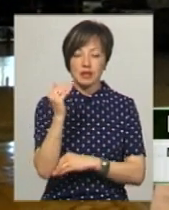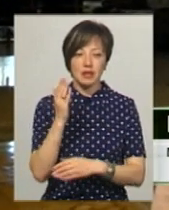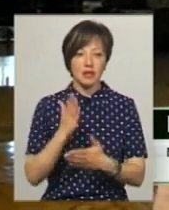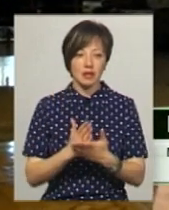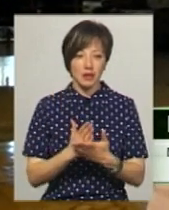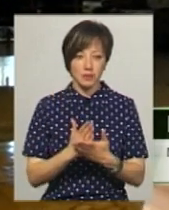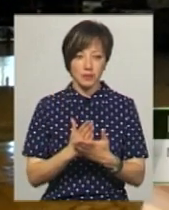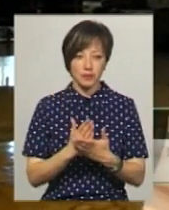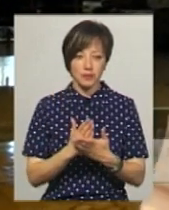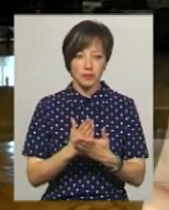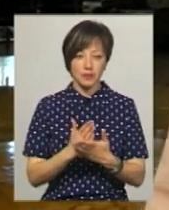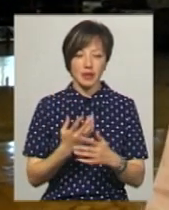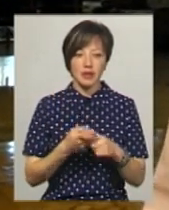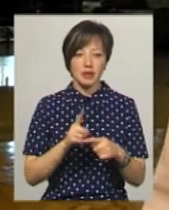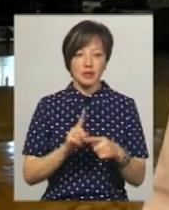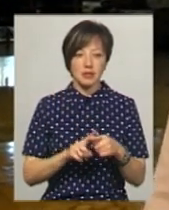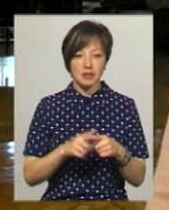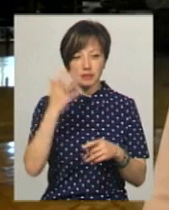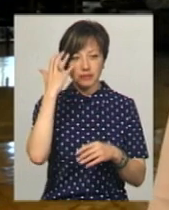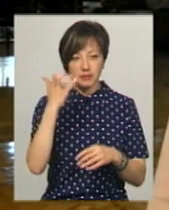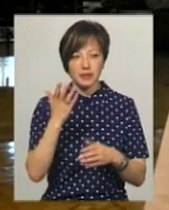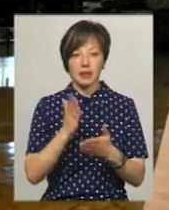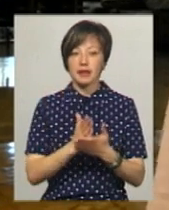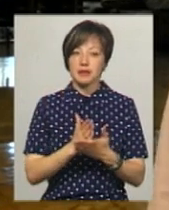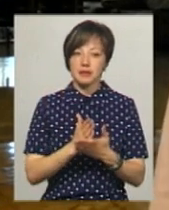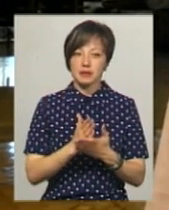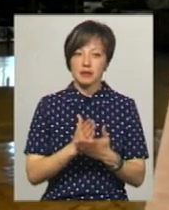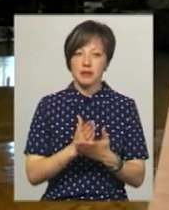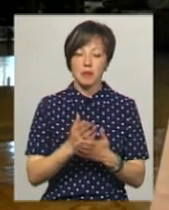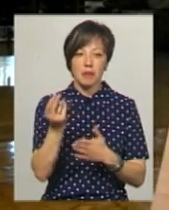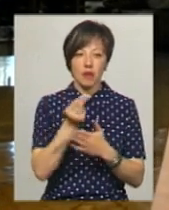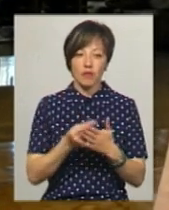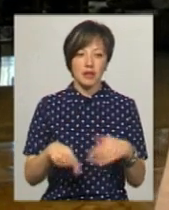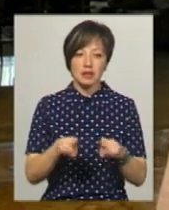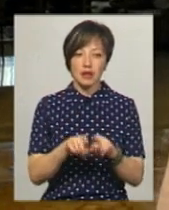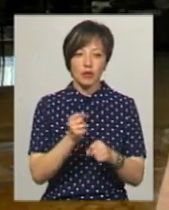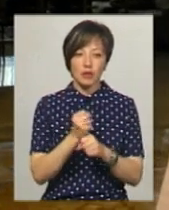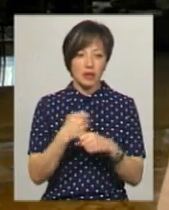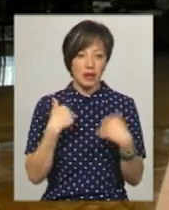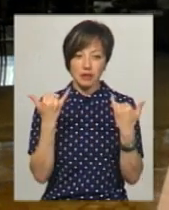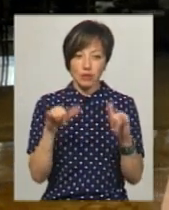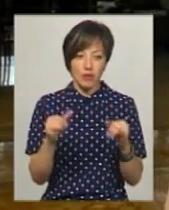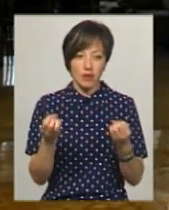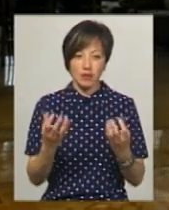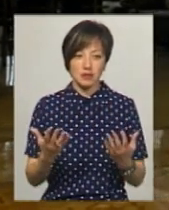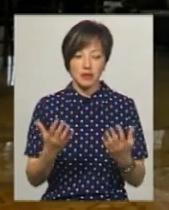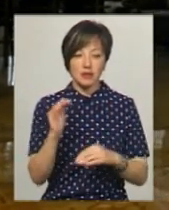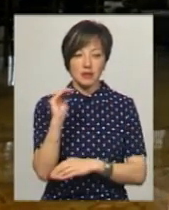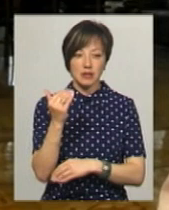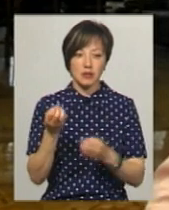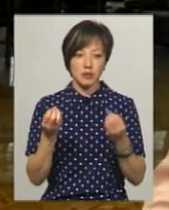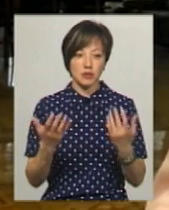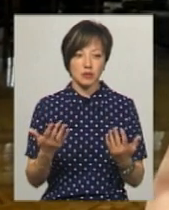є ось ця жилка, є задатки. Вона малювала такі роботи, я дивувалася дійсно, що дитина